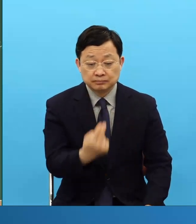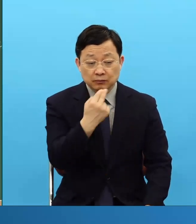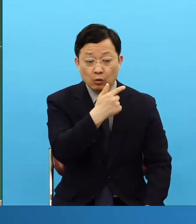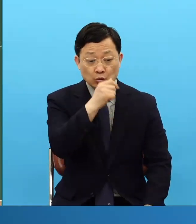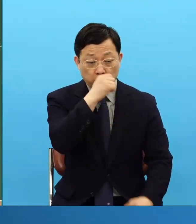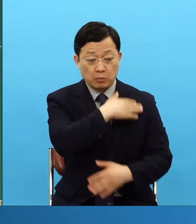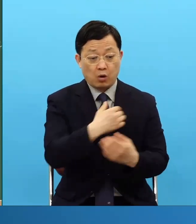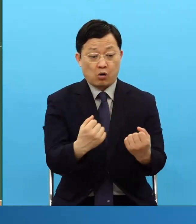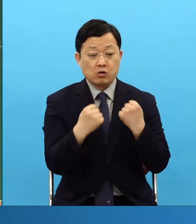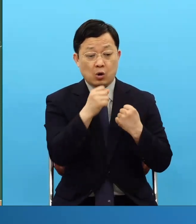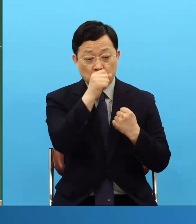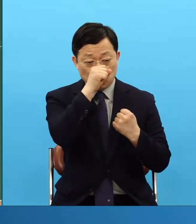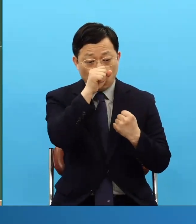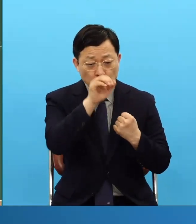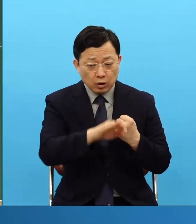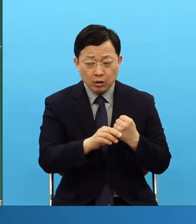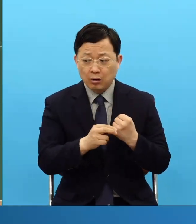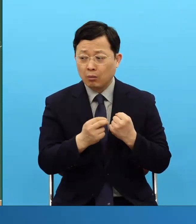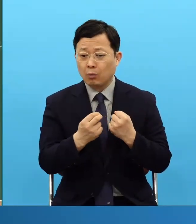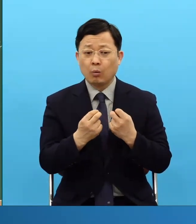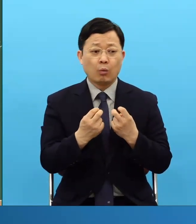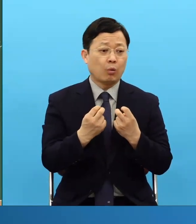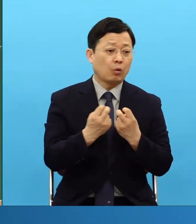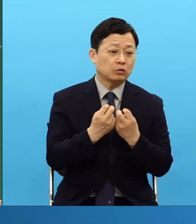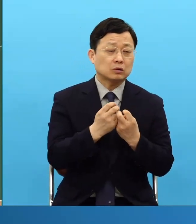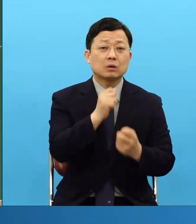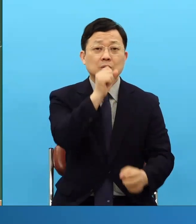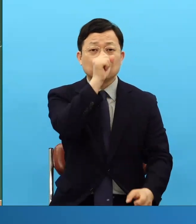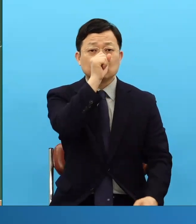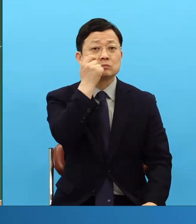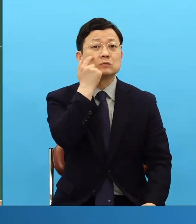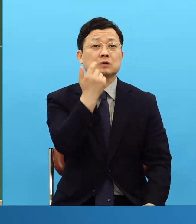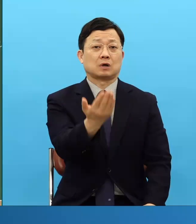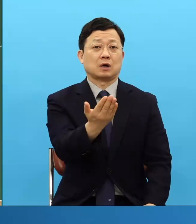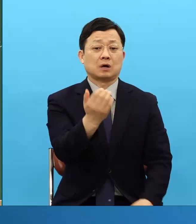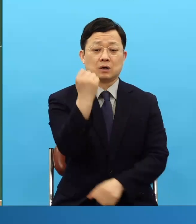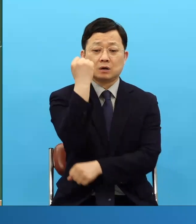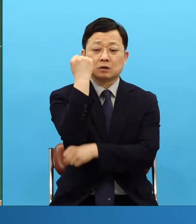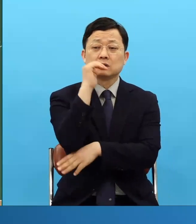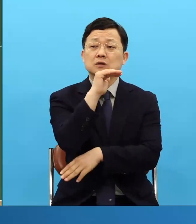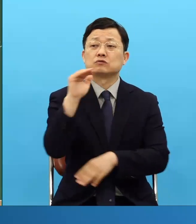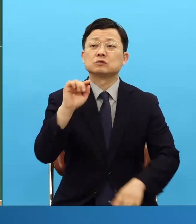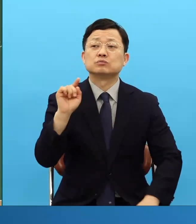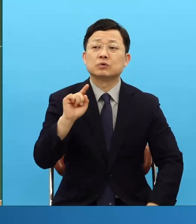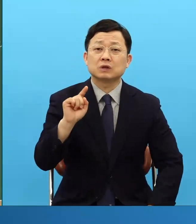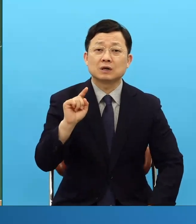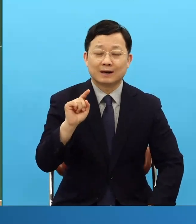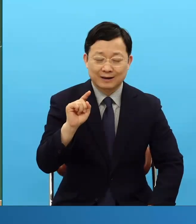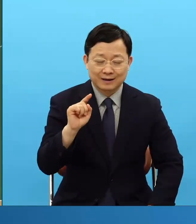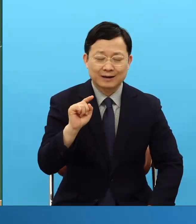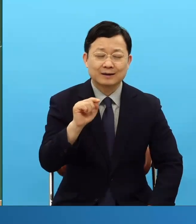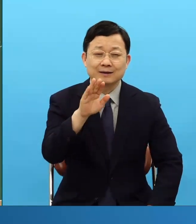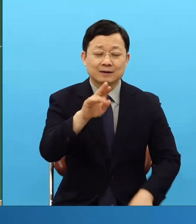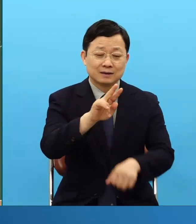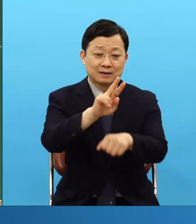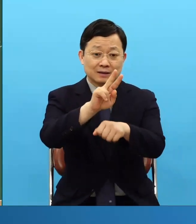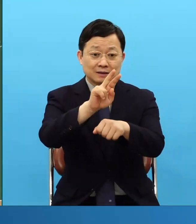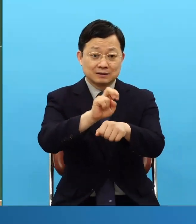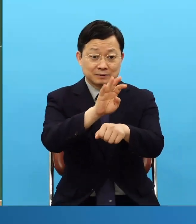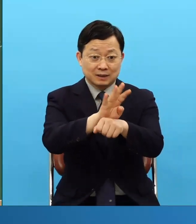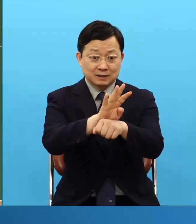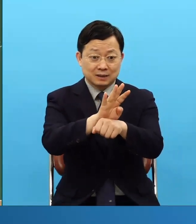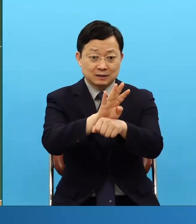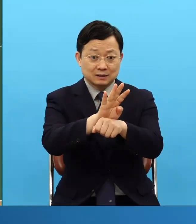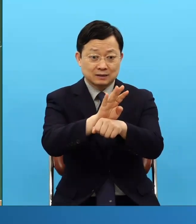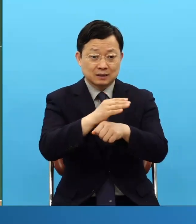asked, I know that breathing is very important to your health, but how should we breathe? 그 기준이 여러분이 24시간 중에 피곤한 시간이 전혀 없어야